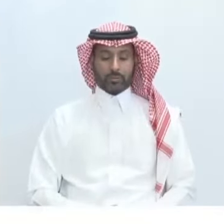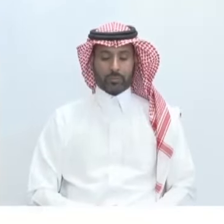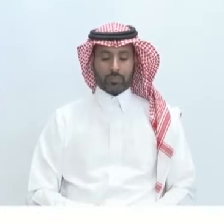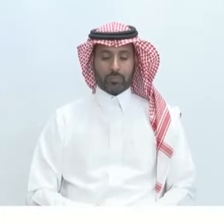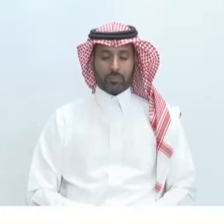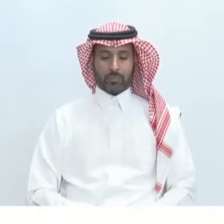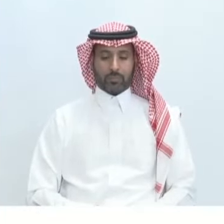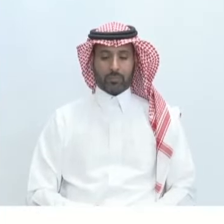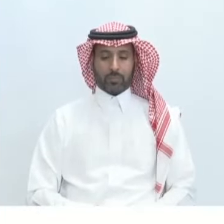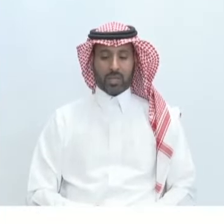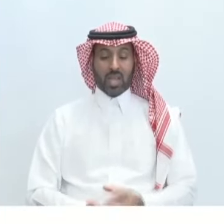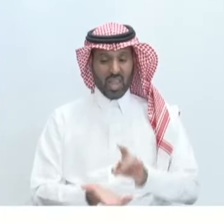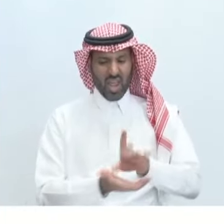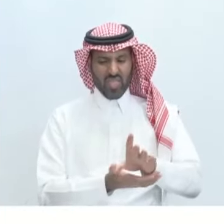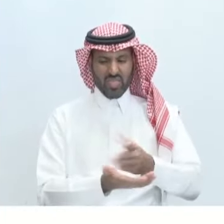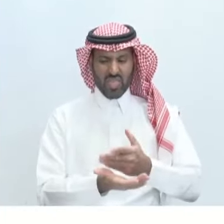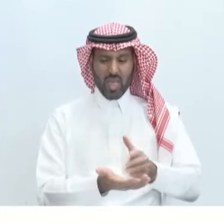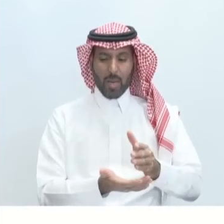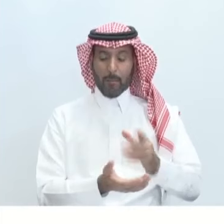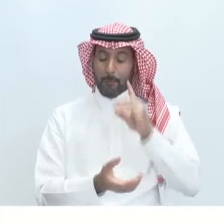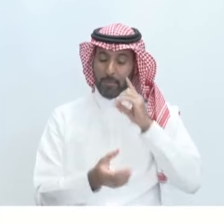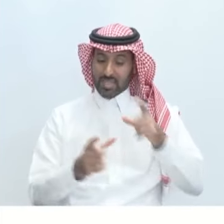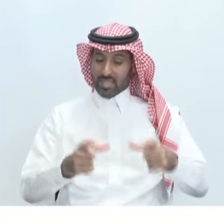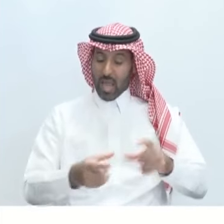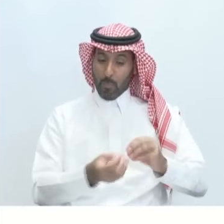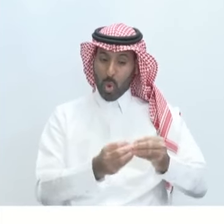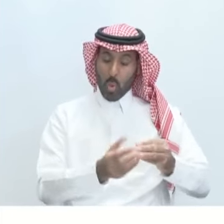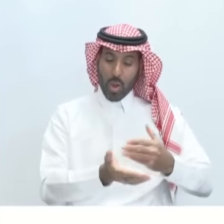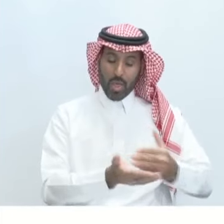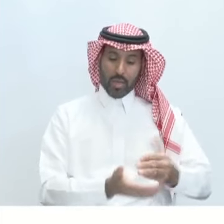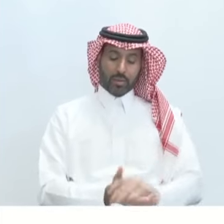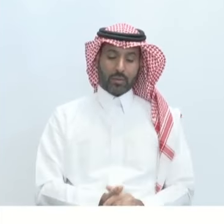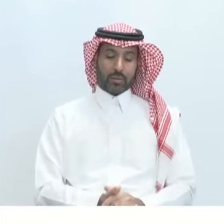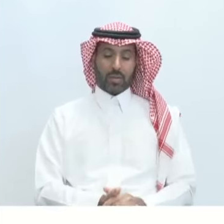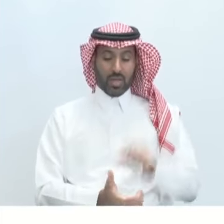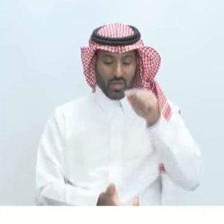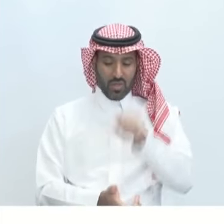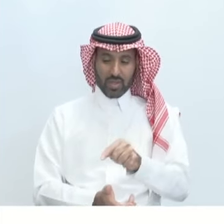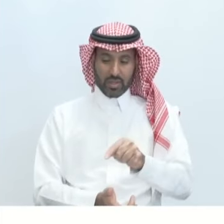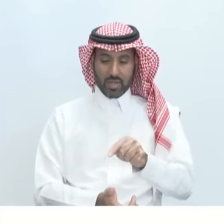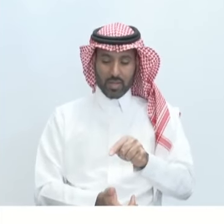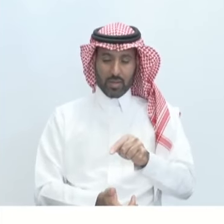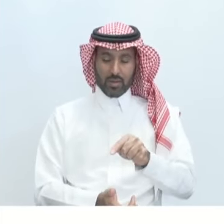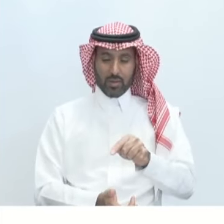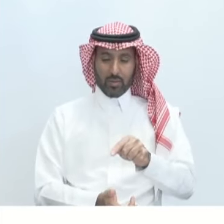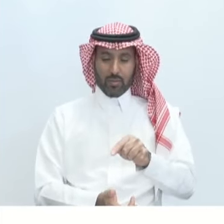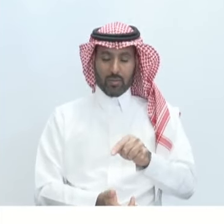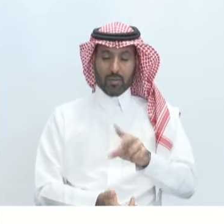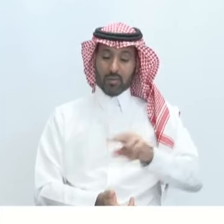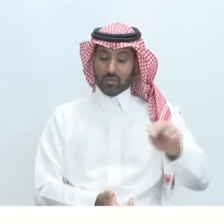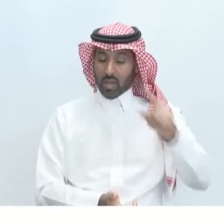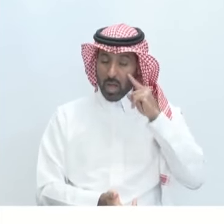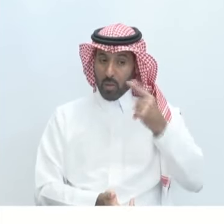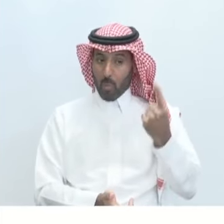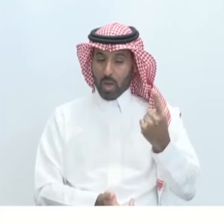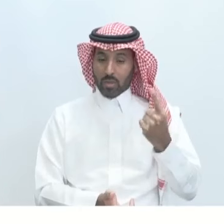ملونه لحذف مساحه ملونه اضغط على المساحه الملونه كما يشير اليه